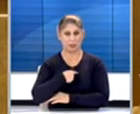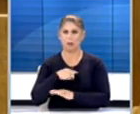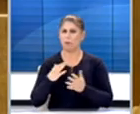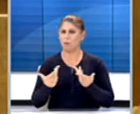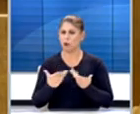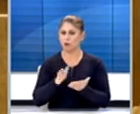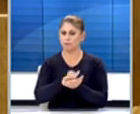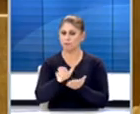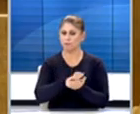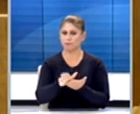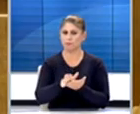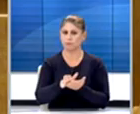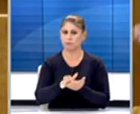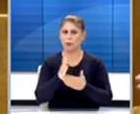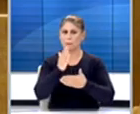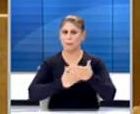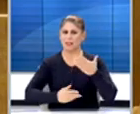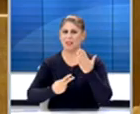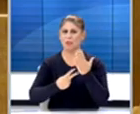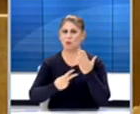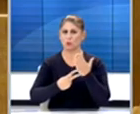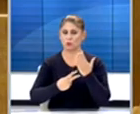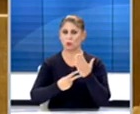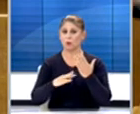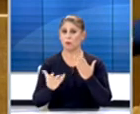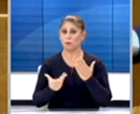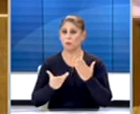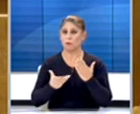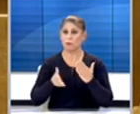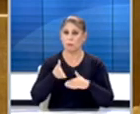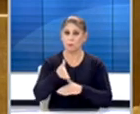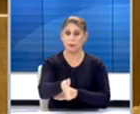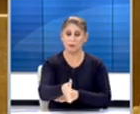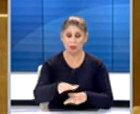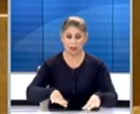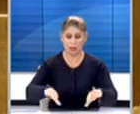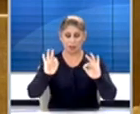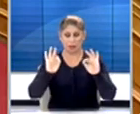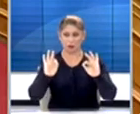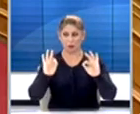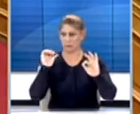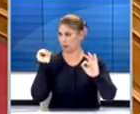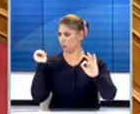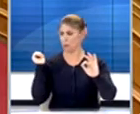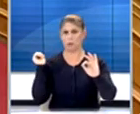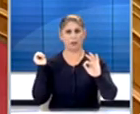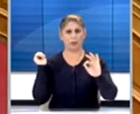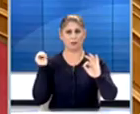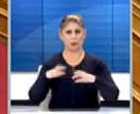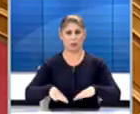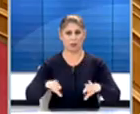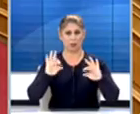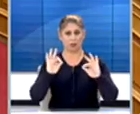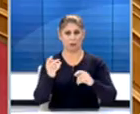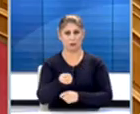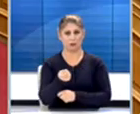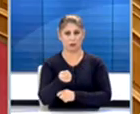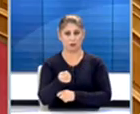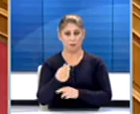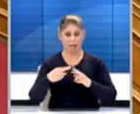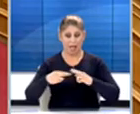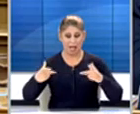βγάλατε? Στα μέσα Αυγούστου. Πότε πάνε να πιάσουν υπηρεσία οι άνθρωποι? Μέχρι και προχθές. Με την αντιπυρική περίοδο